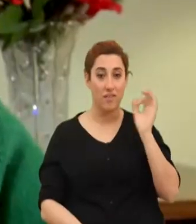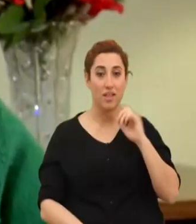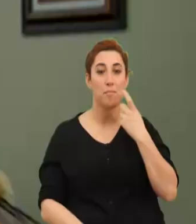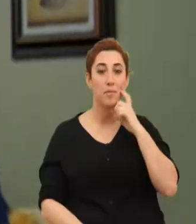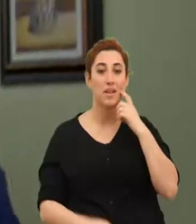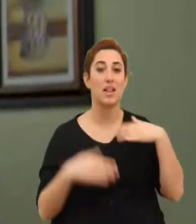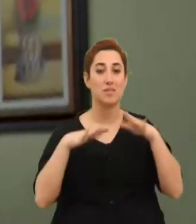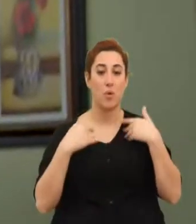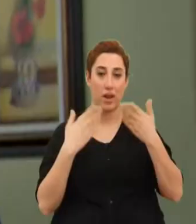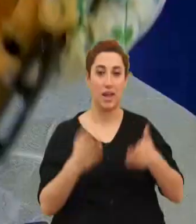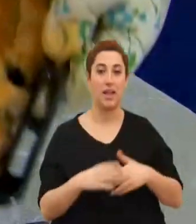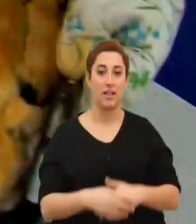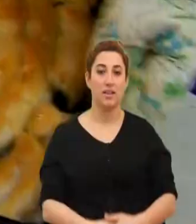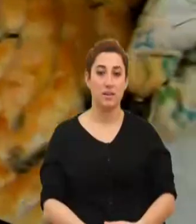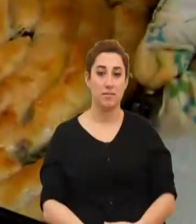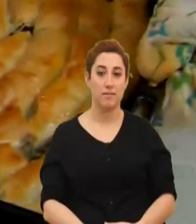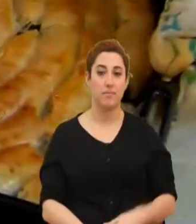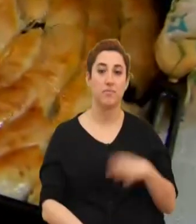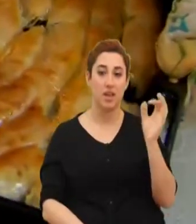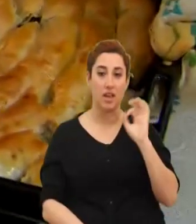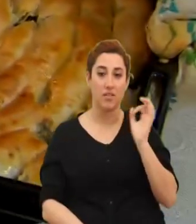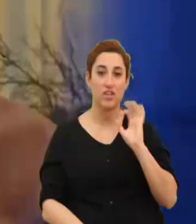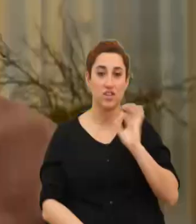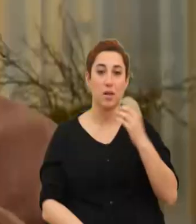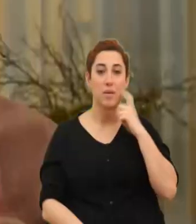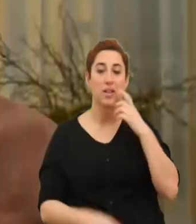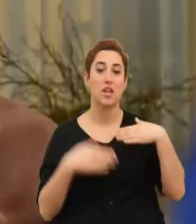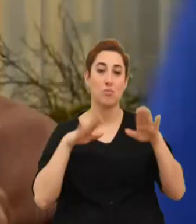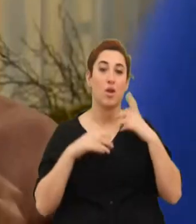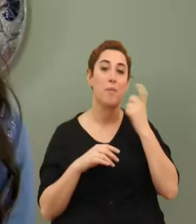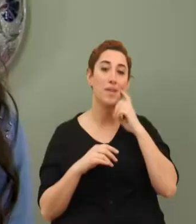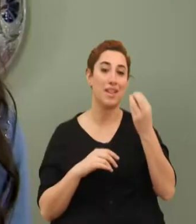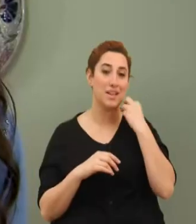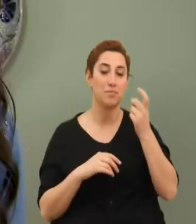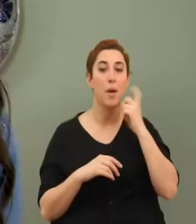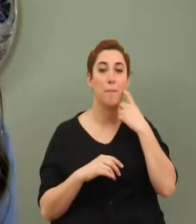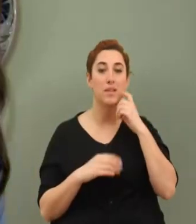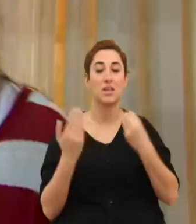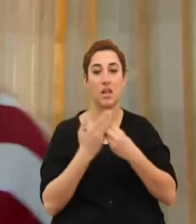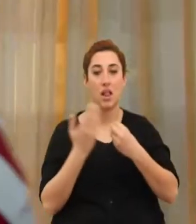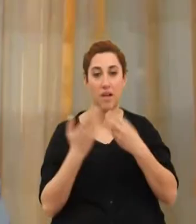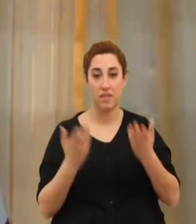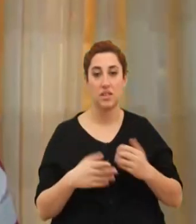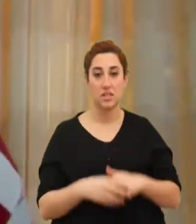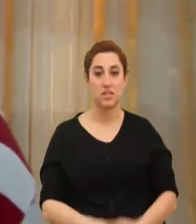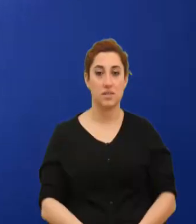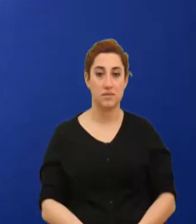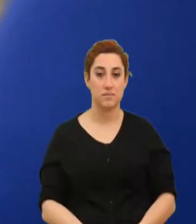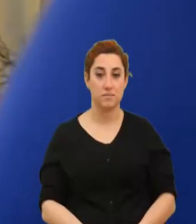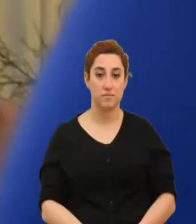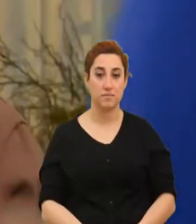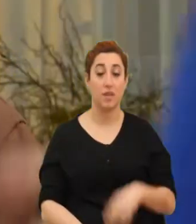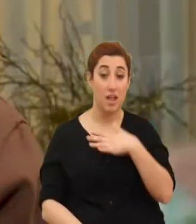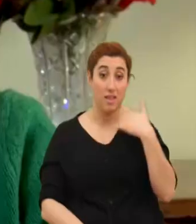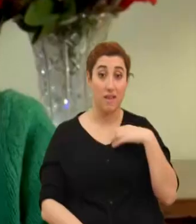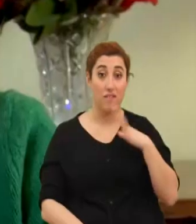Evet, patatesli börek geldi. Evet, işte patates böreği, patates yemeği, patates salatası.